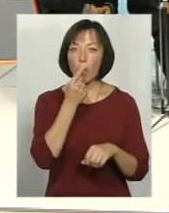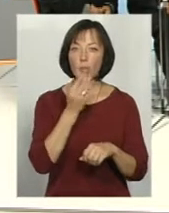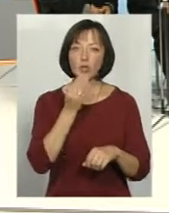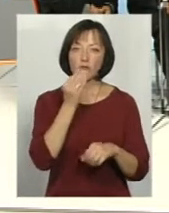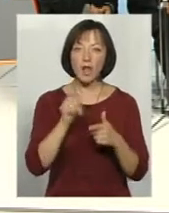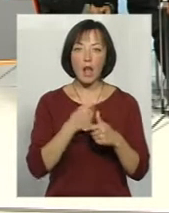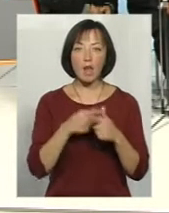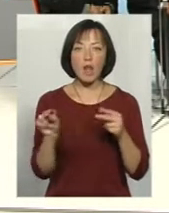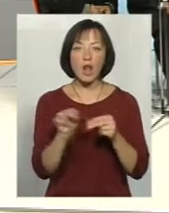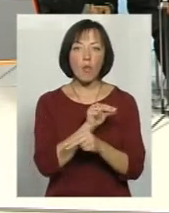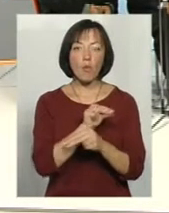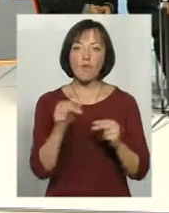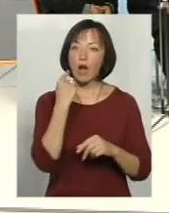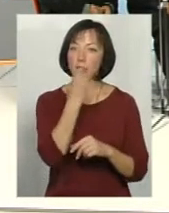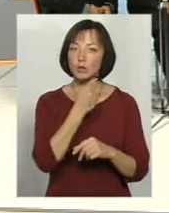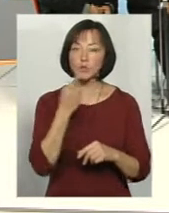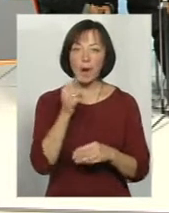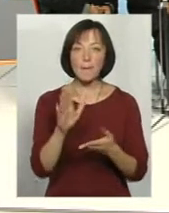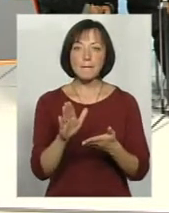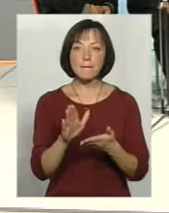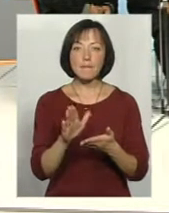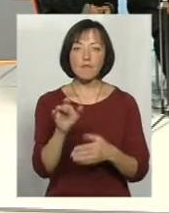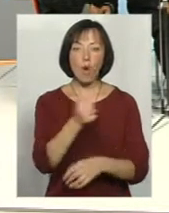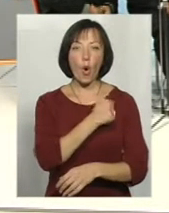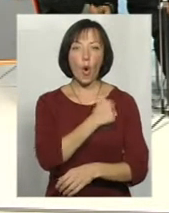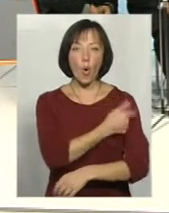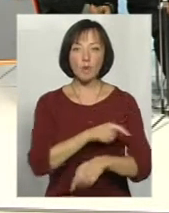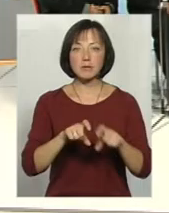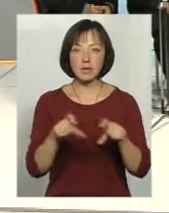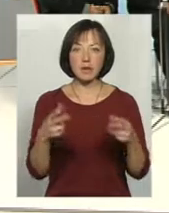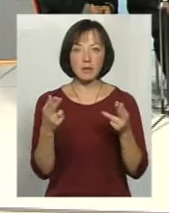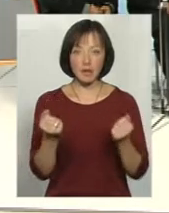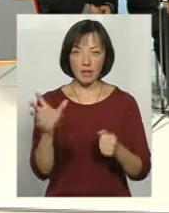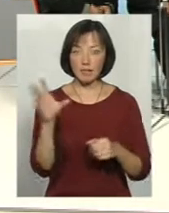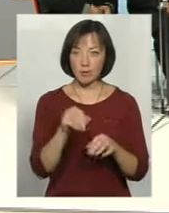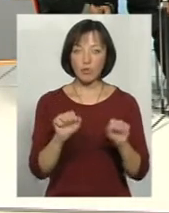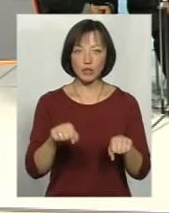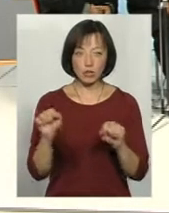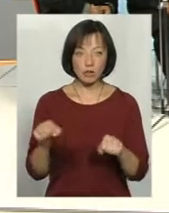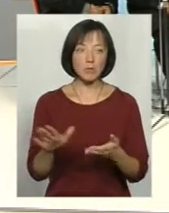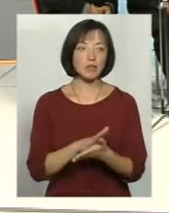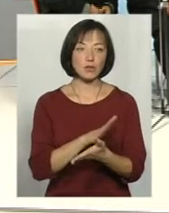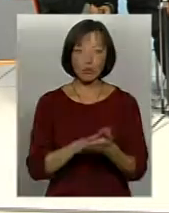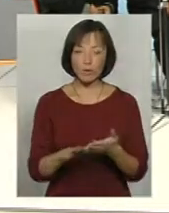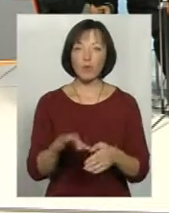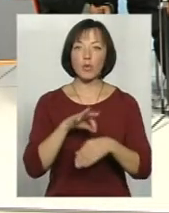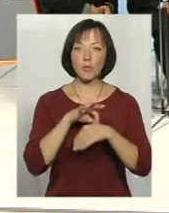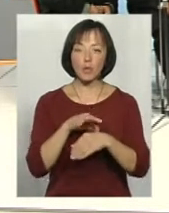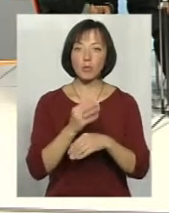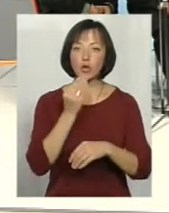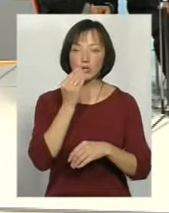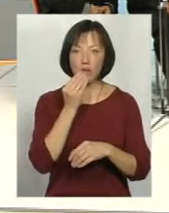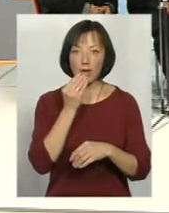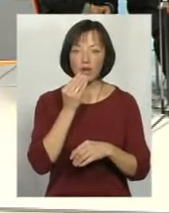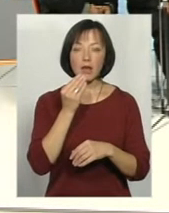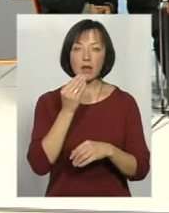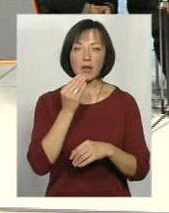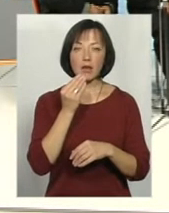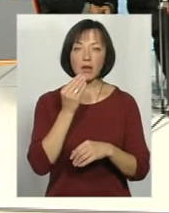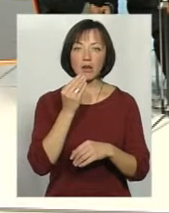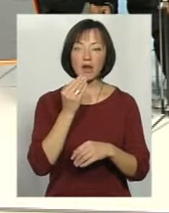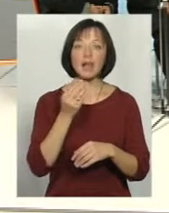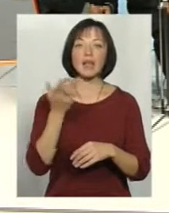або лікування безпосередньо в госпіталі? Так, да. Це все можливо. Так, і ми безкоштовно проводимо протезування